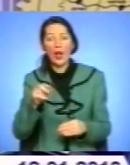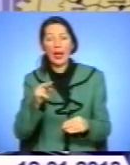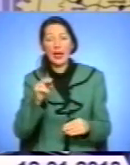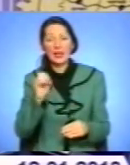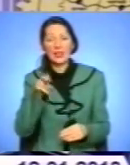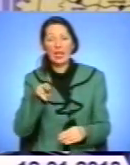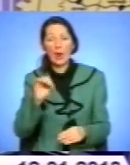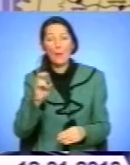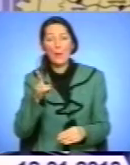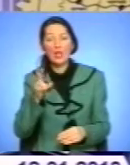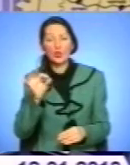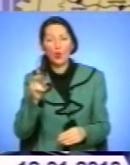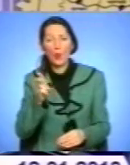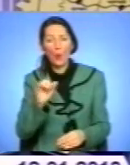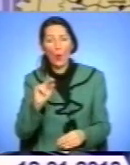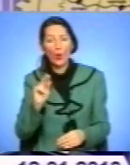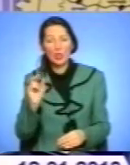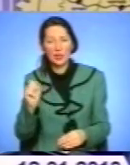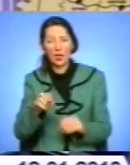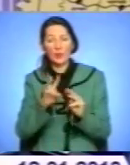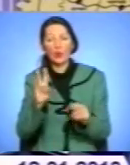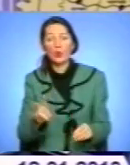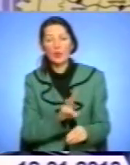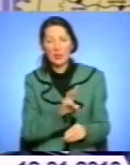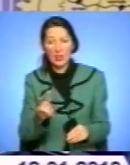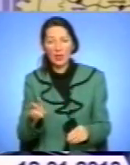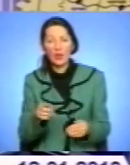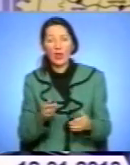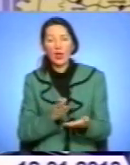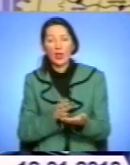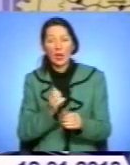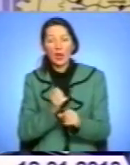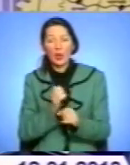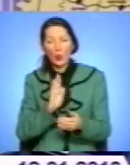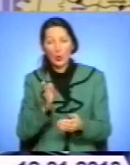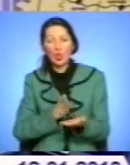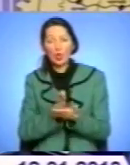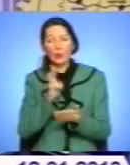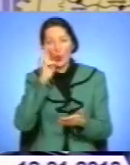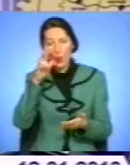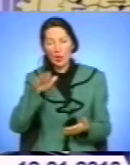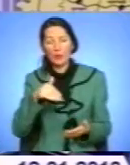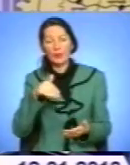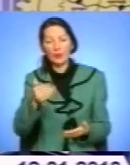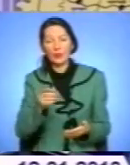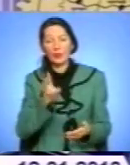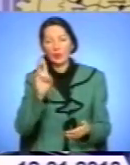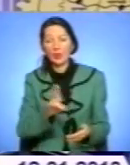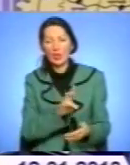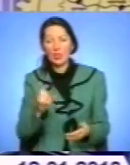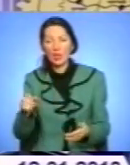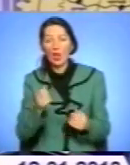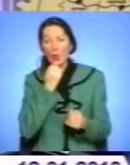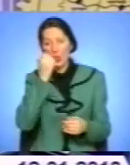церкви. У церкві святого архістратига Михаїла відправили літургію, після якої отці подякували усім, хто долучився до зведення